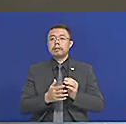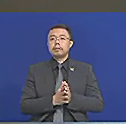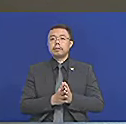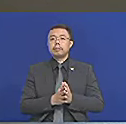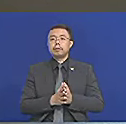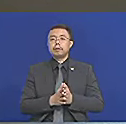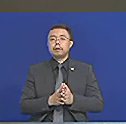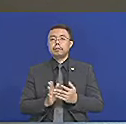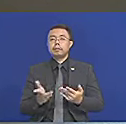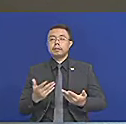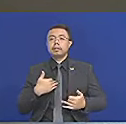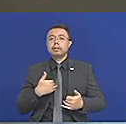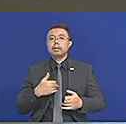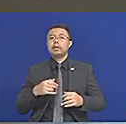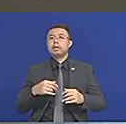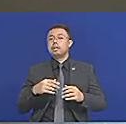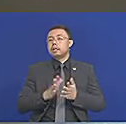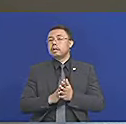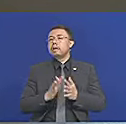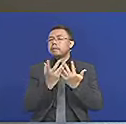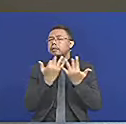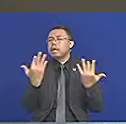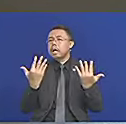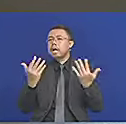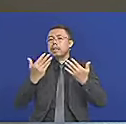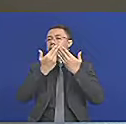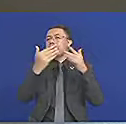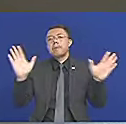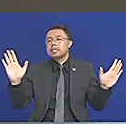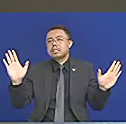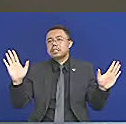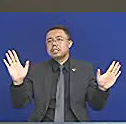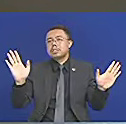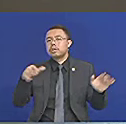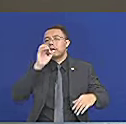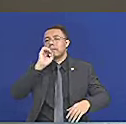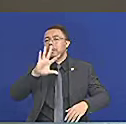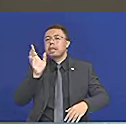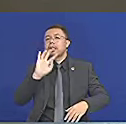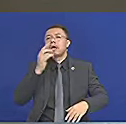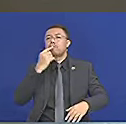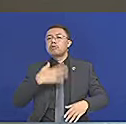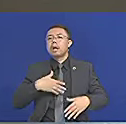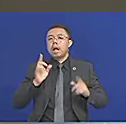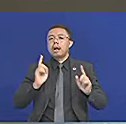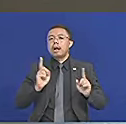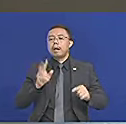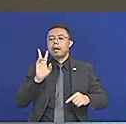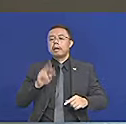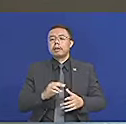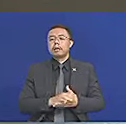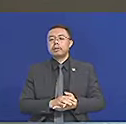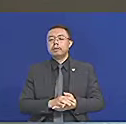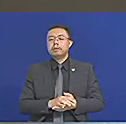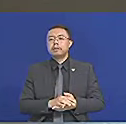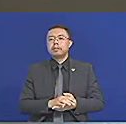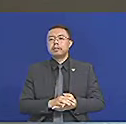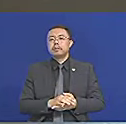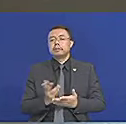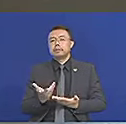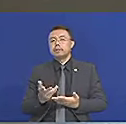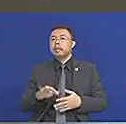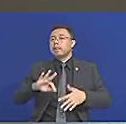sekuler yang masyarakatnya sudah dikatakan tidak beragama, tetapi